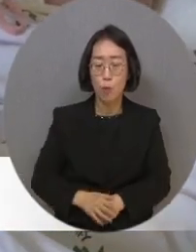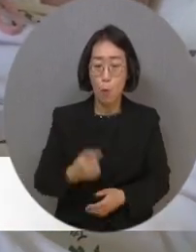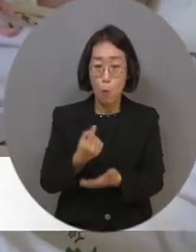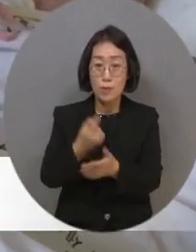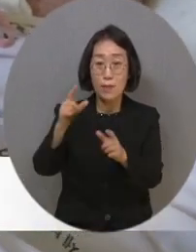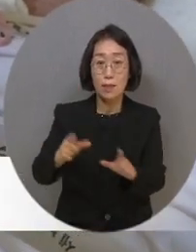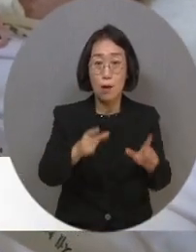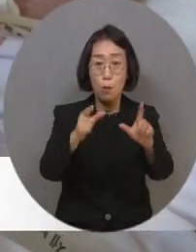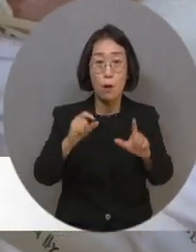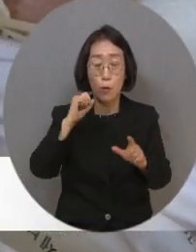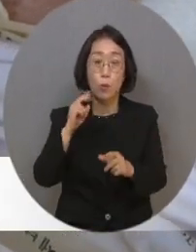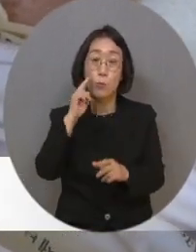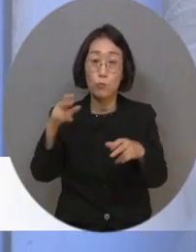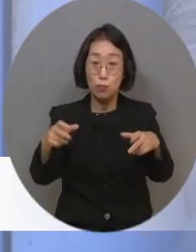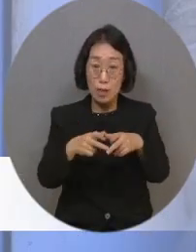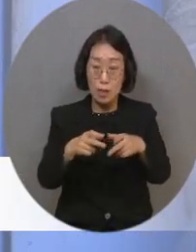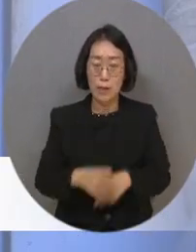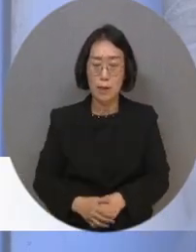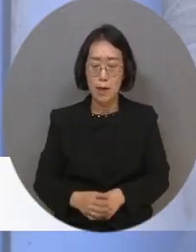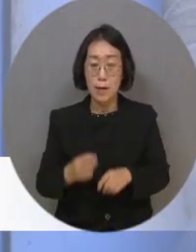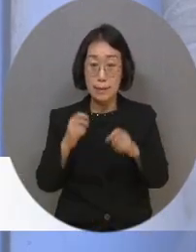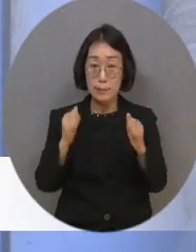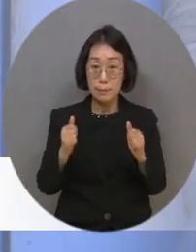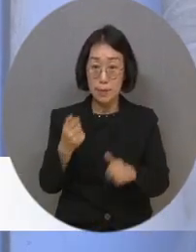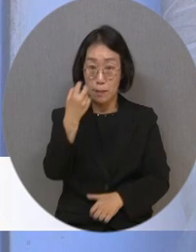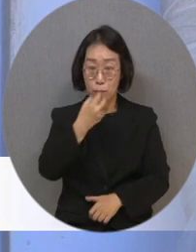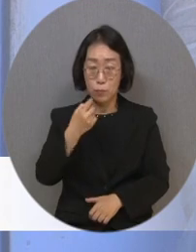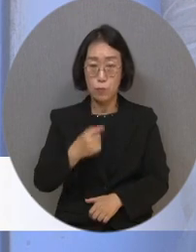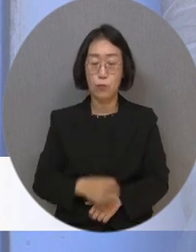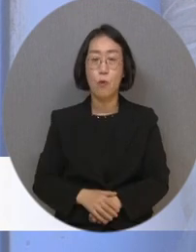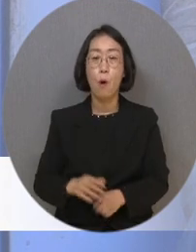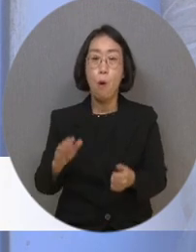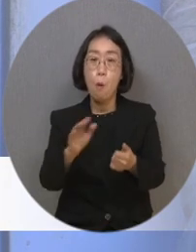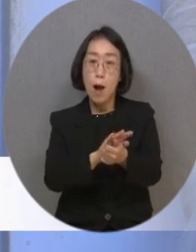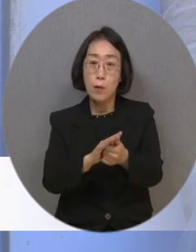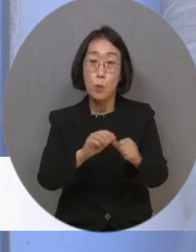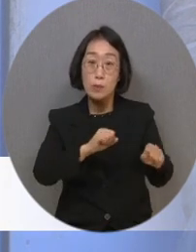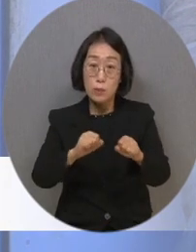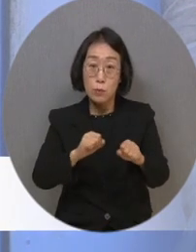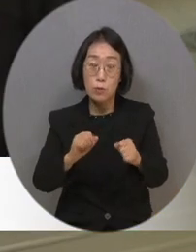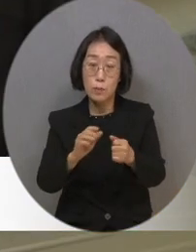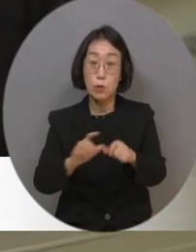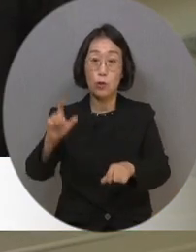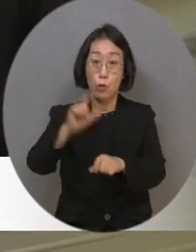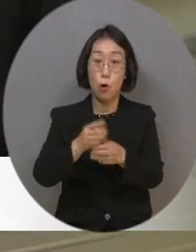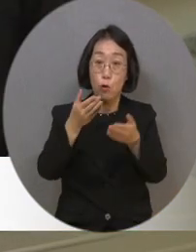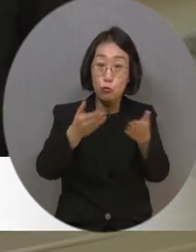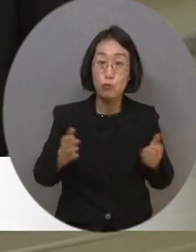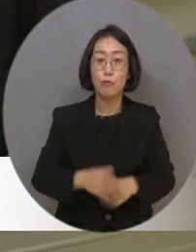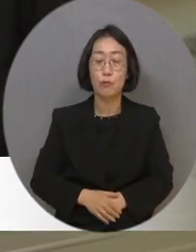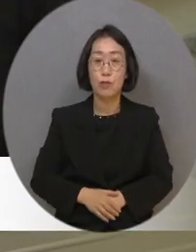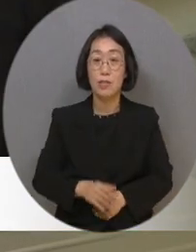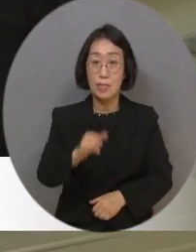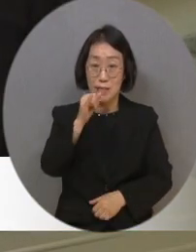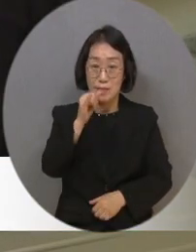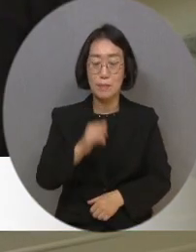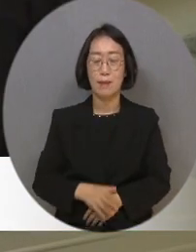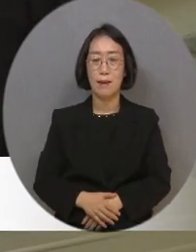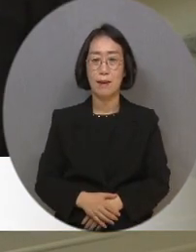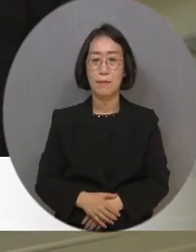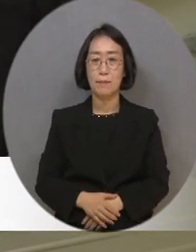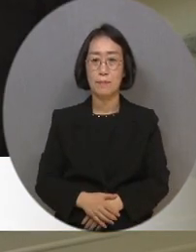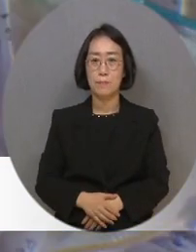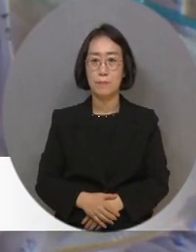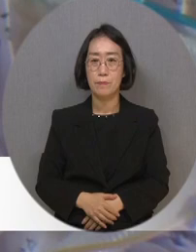중증 장애인에게 심사를 통해 매달 일정 시간의 활동 지원 서비스를 제공하는 장애인 활동 지원 제도를 운영하고